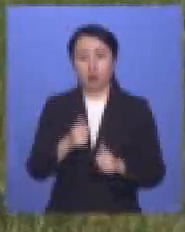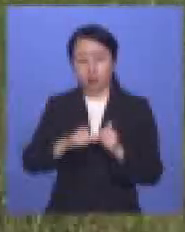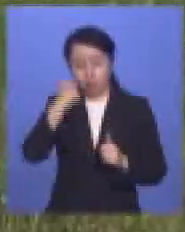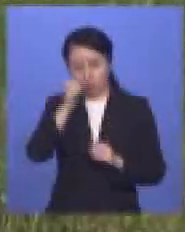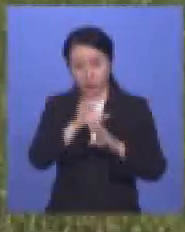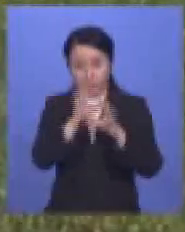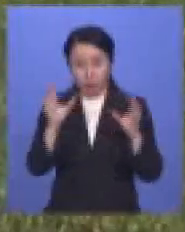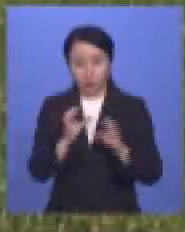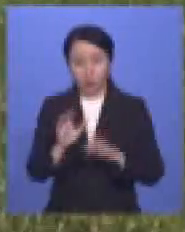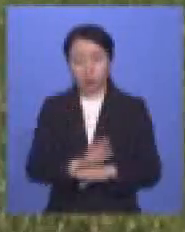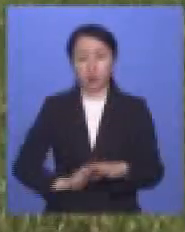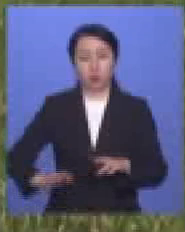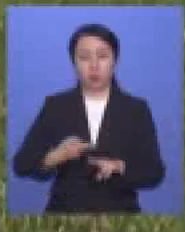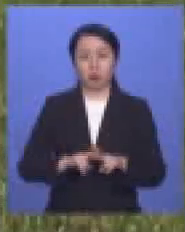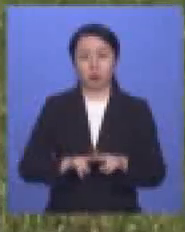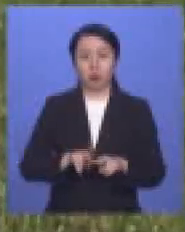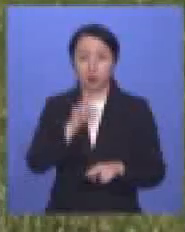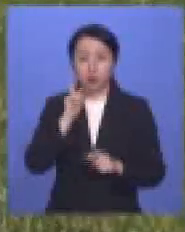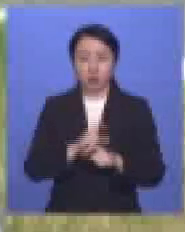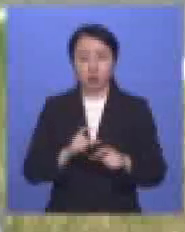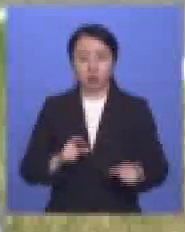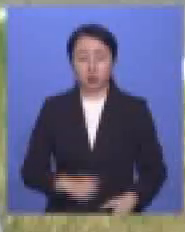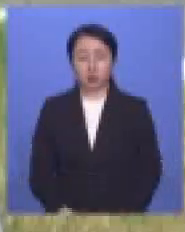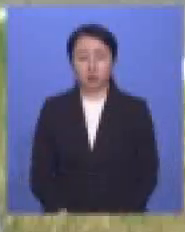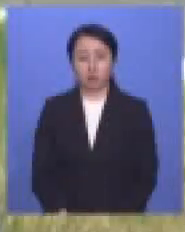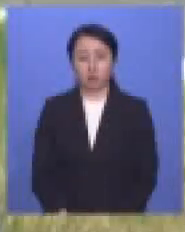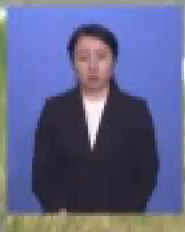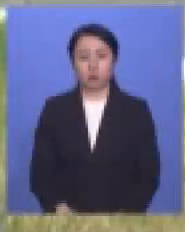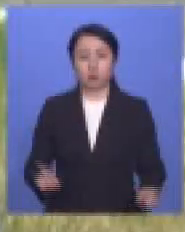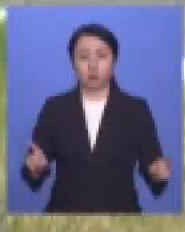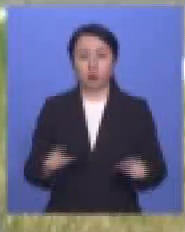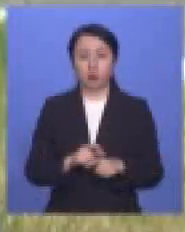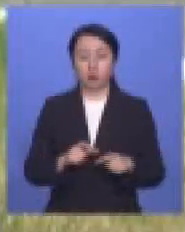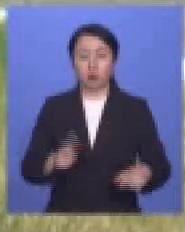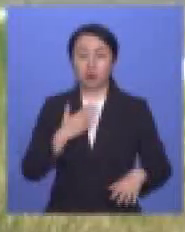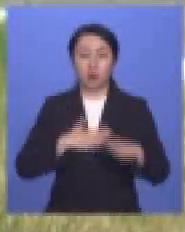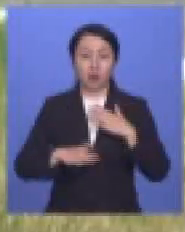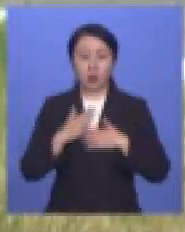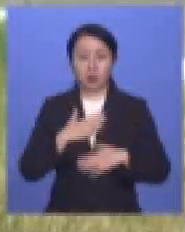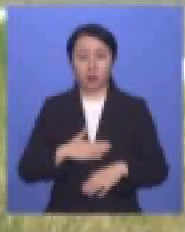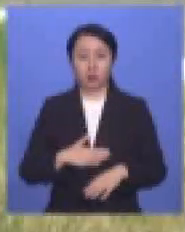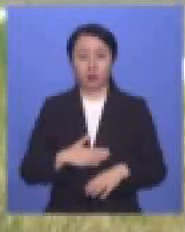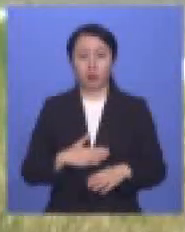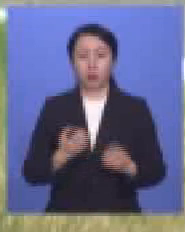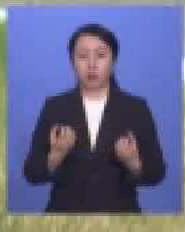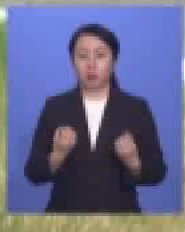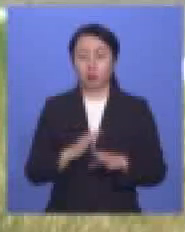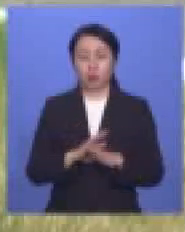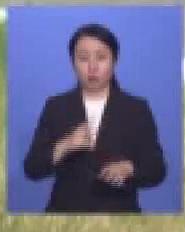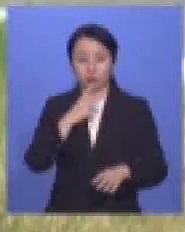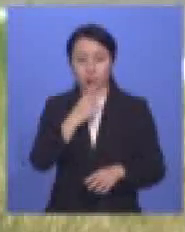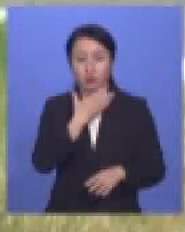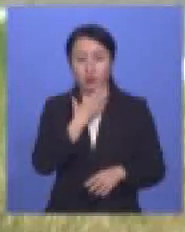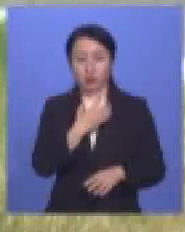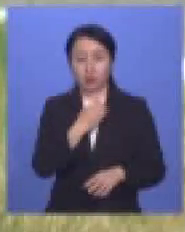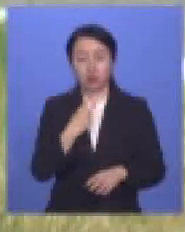круглогодичного ухода за территорией, которая прилегает к магазину. Хочется, чтобы людям доставлял удовольствие даже не только покупку совершить, но и эстетическое